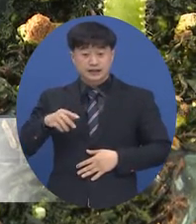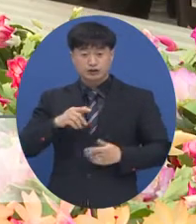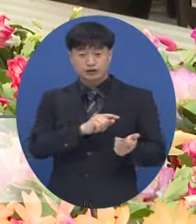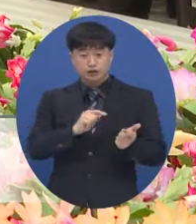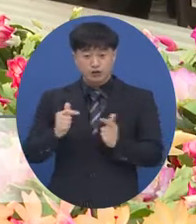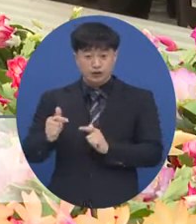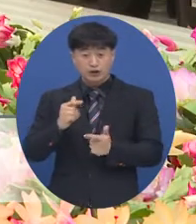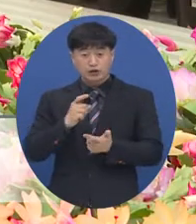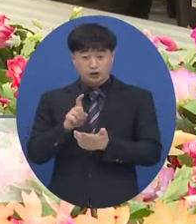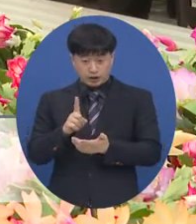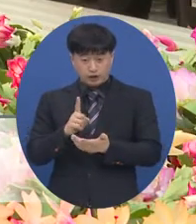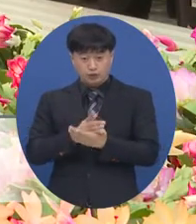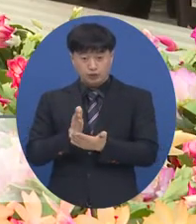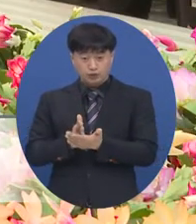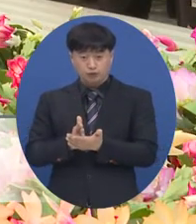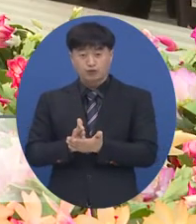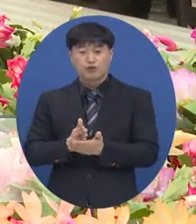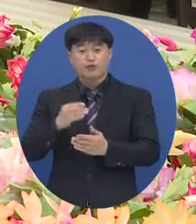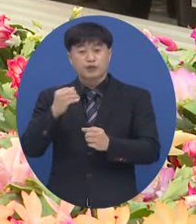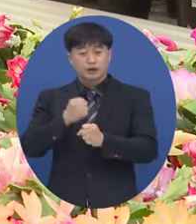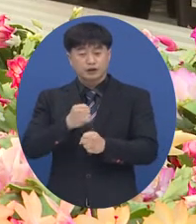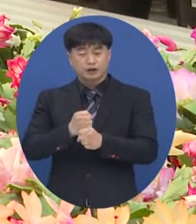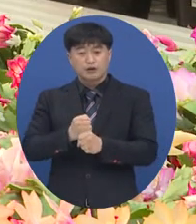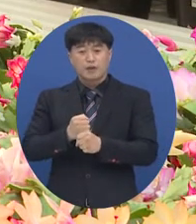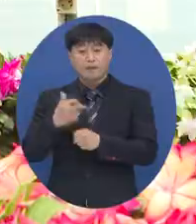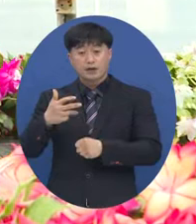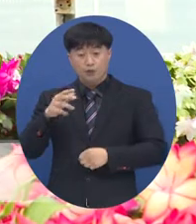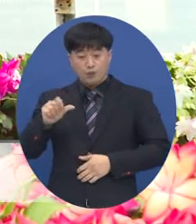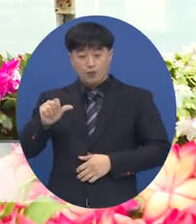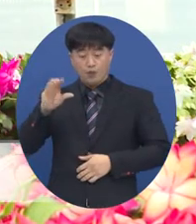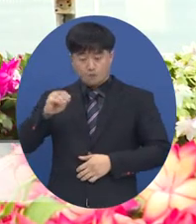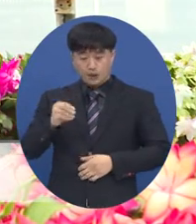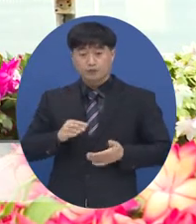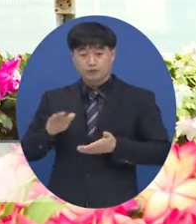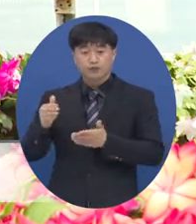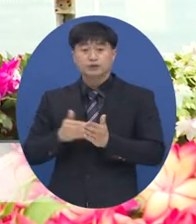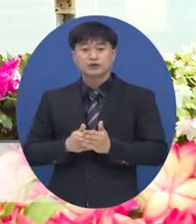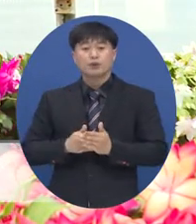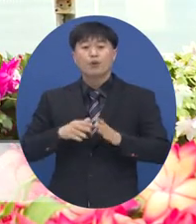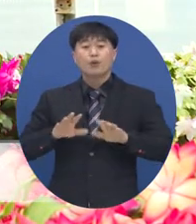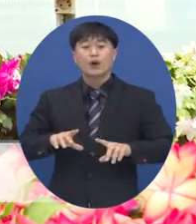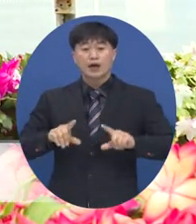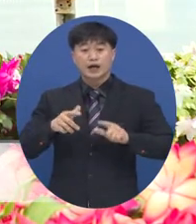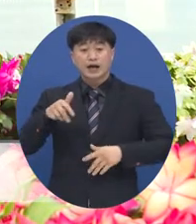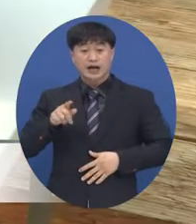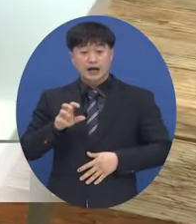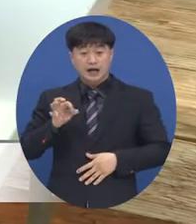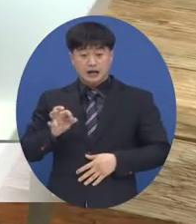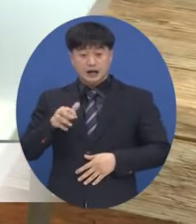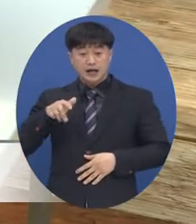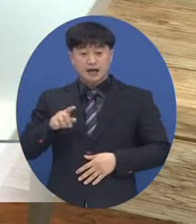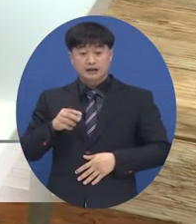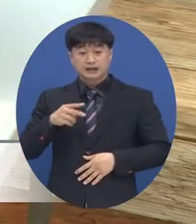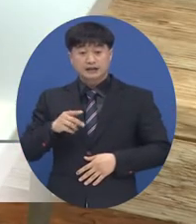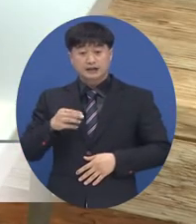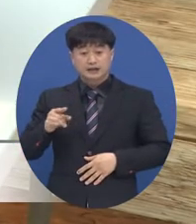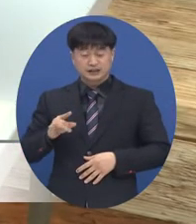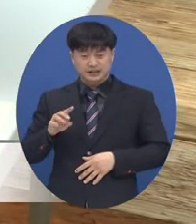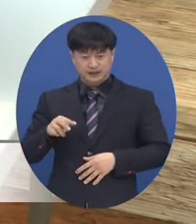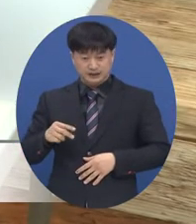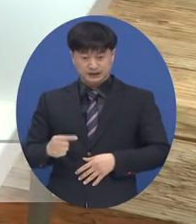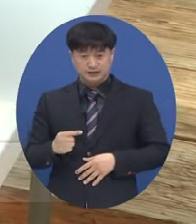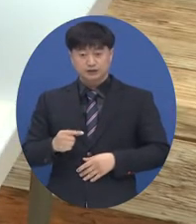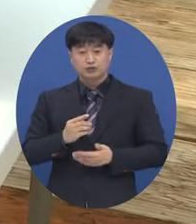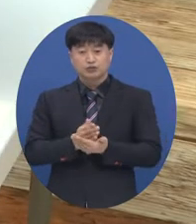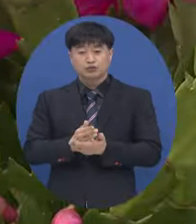85 원주를 농가에 보급해 씁니다 오랜 캉캉 드레스 흠 종을 자체 육성해 씁니다 캉캉춤 의 무대 의상을